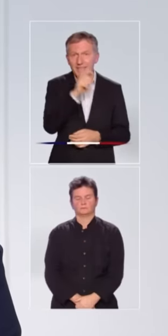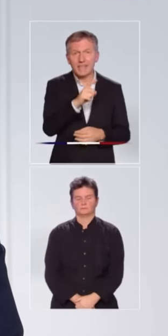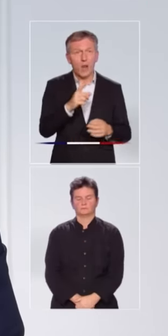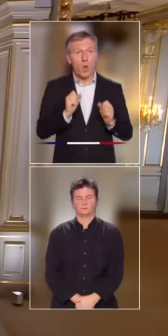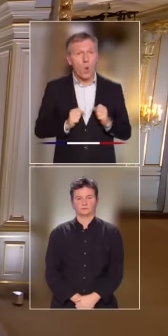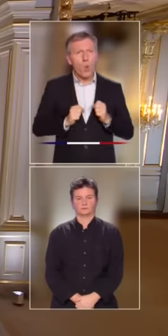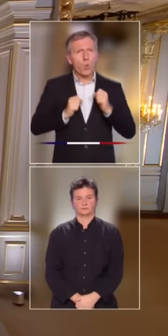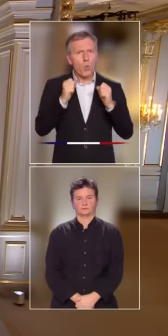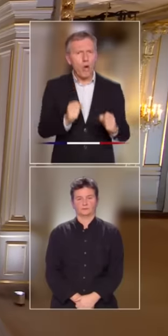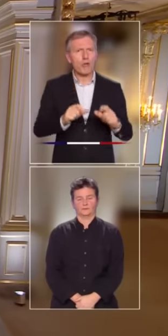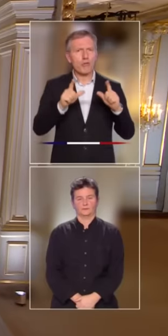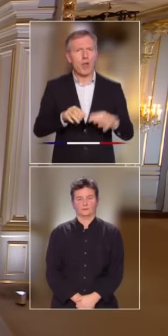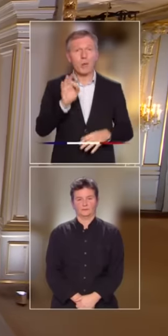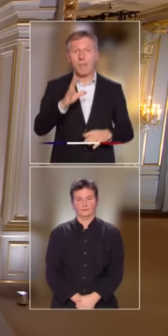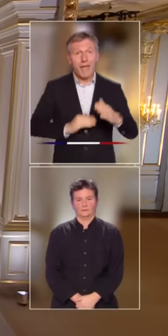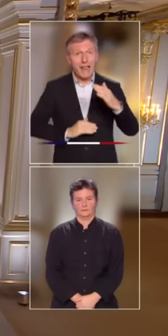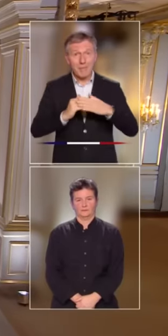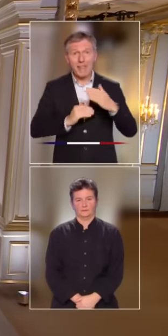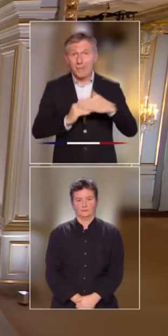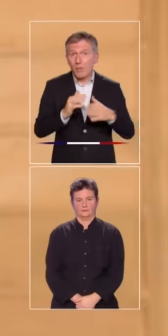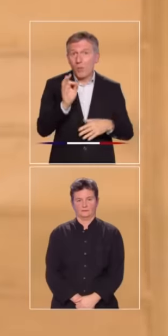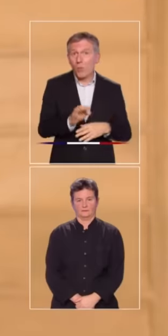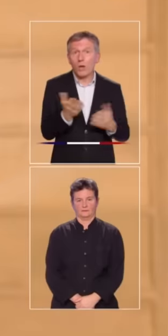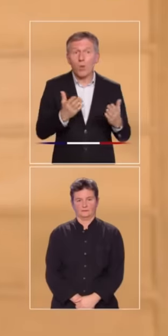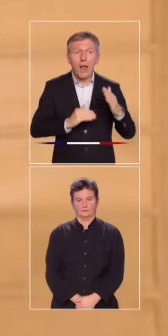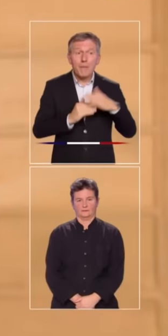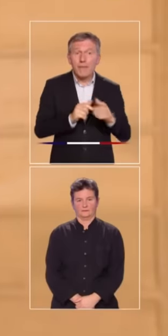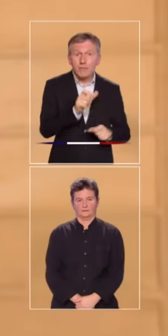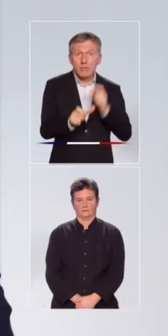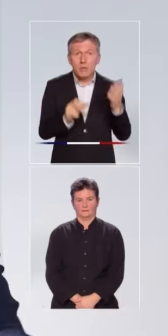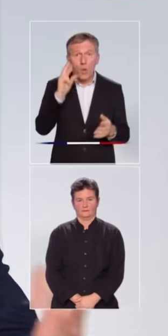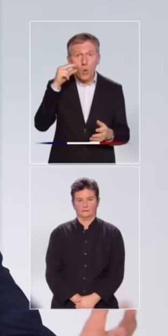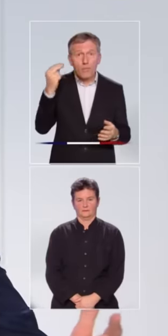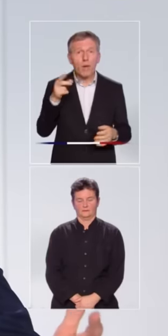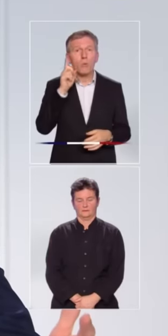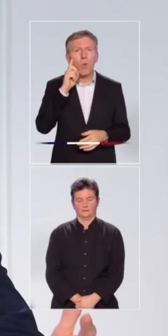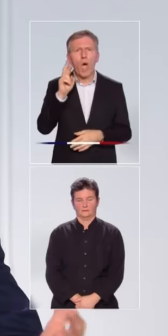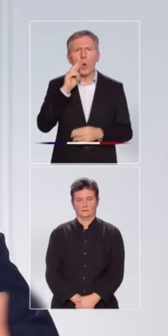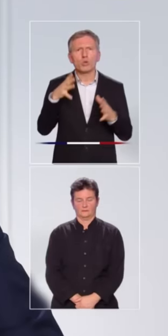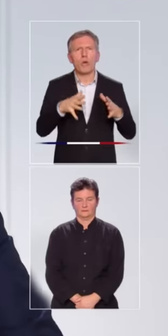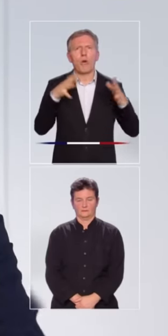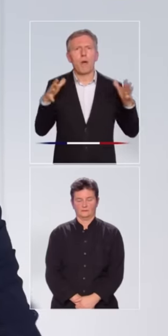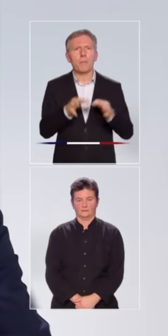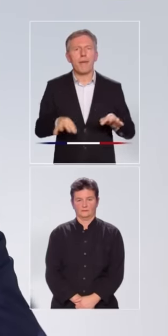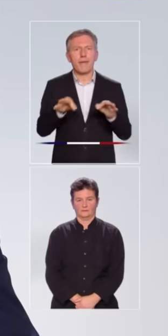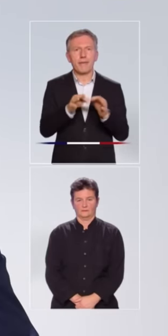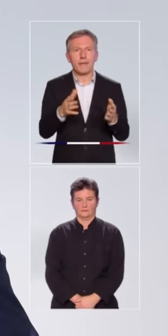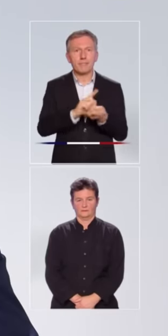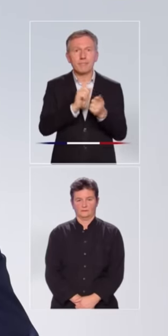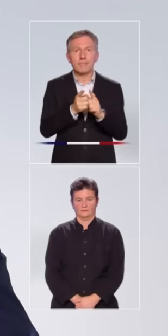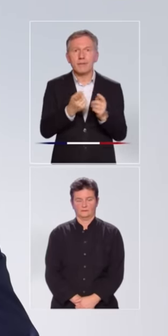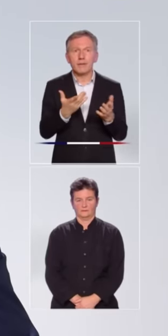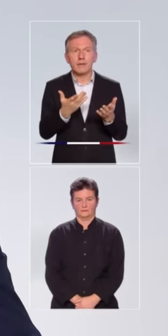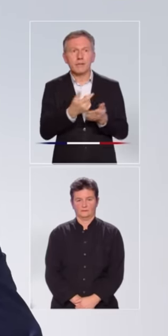courageux une fois encore. Mais ils ont des limites. Ils ont des limites en termes d'hommes. Parce que la Russie est un plus grand pays. Et à partir du moment où il n'y a